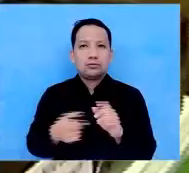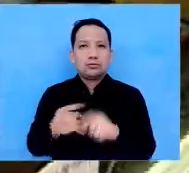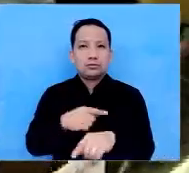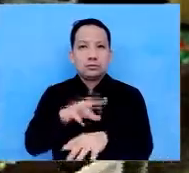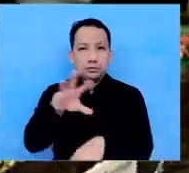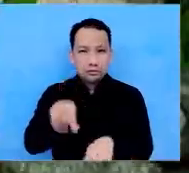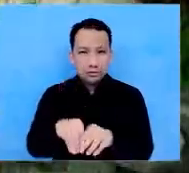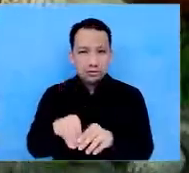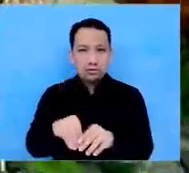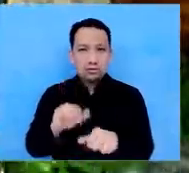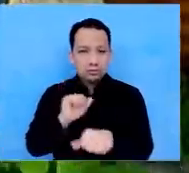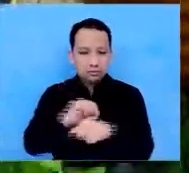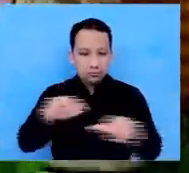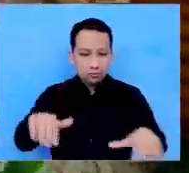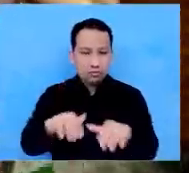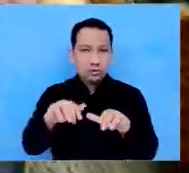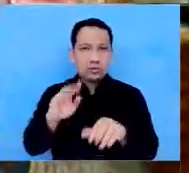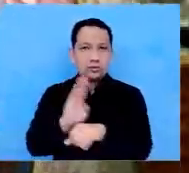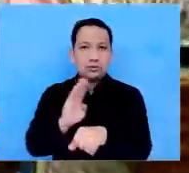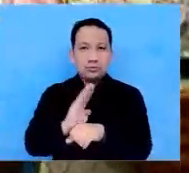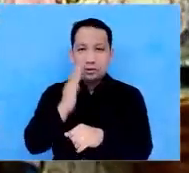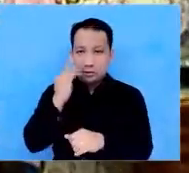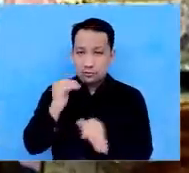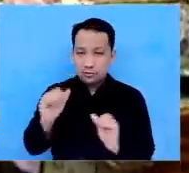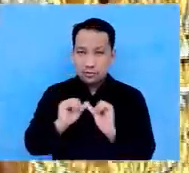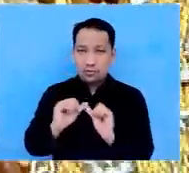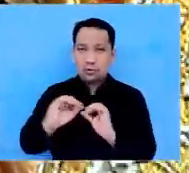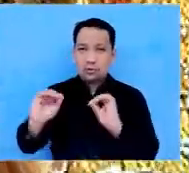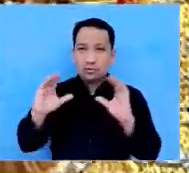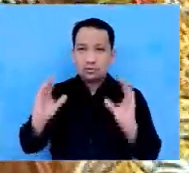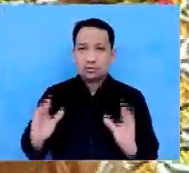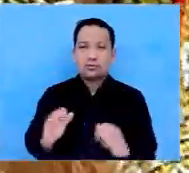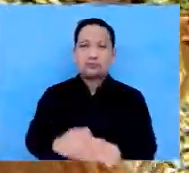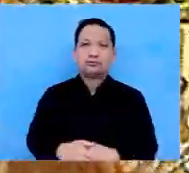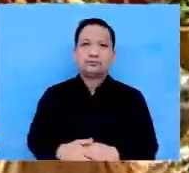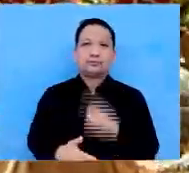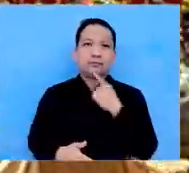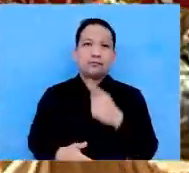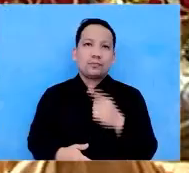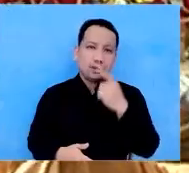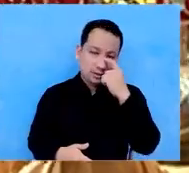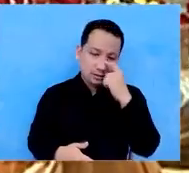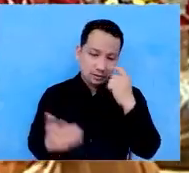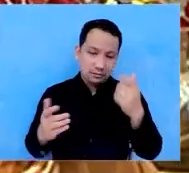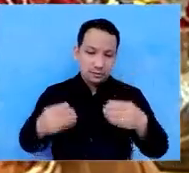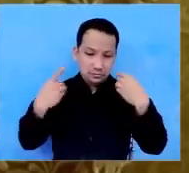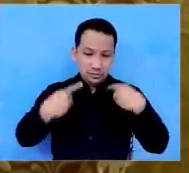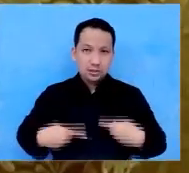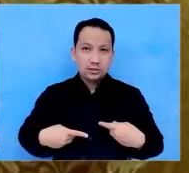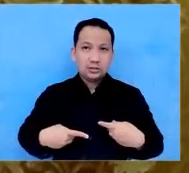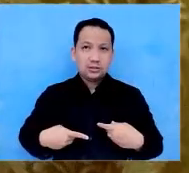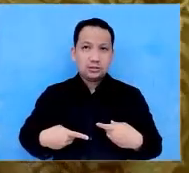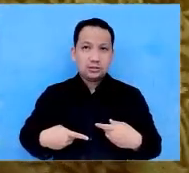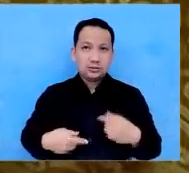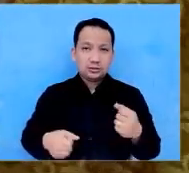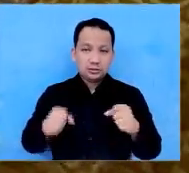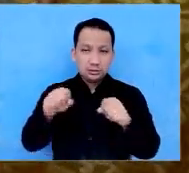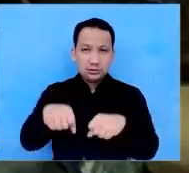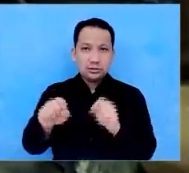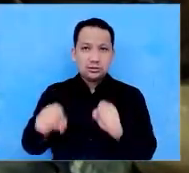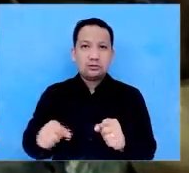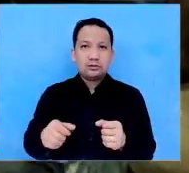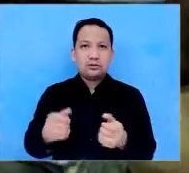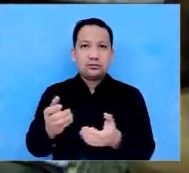kinalaman pa sa trabaho o negosyo ng mga may-ari. May Santo Niño na bihis seaman, fish